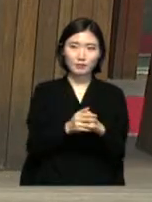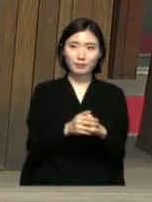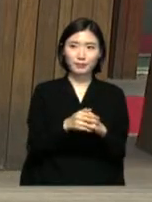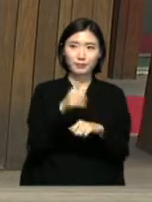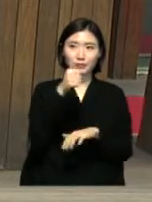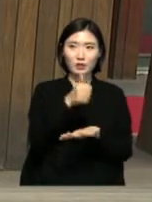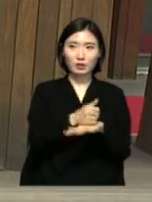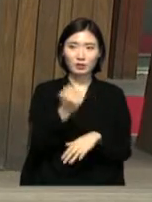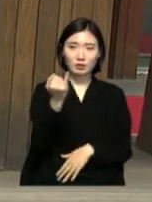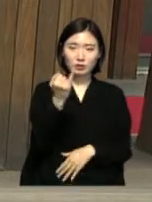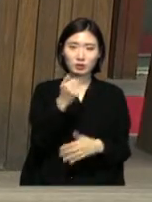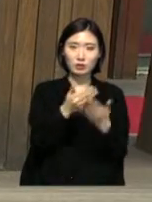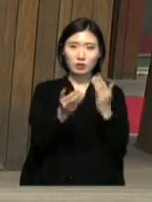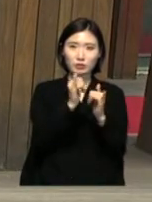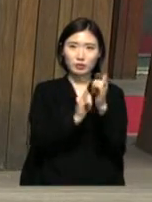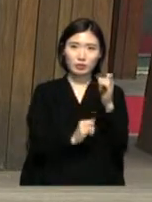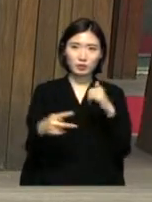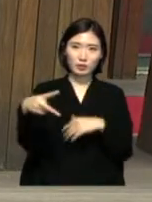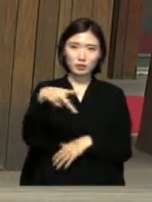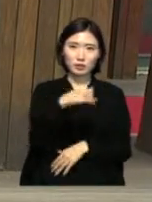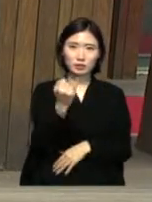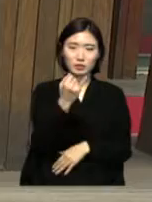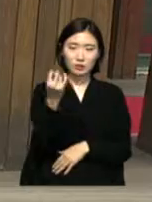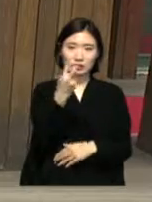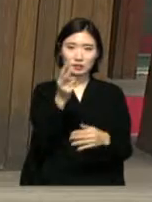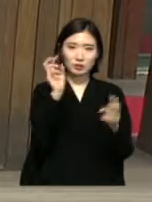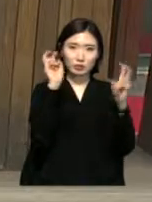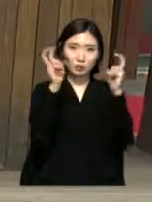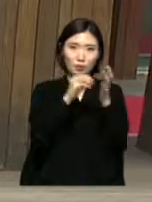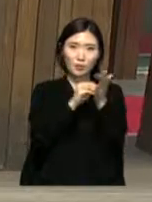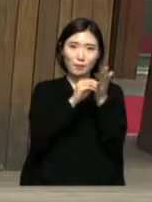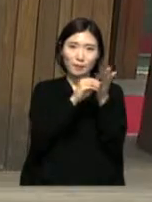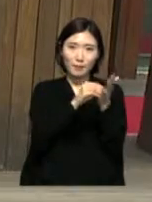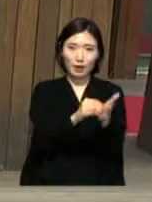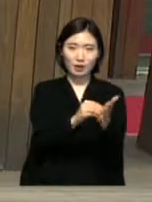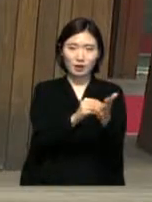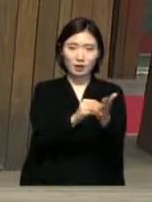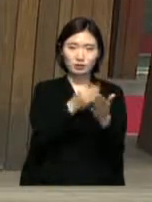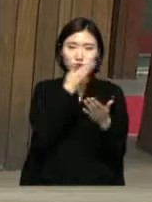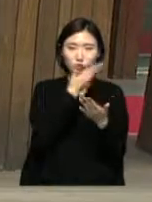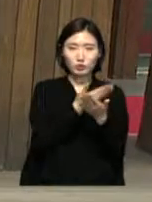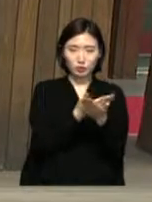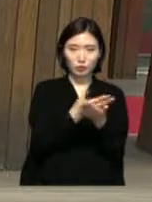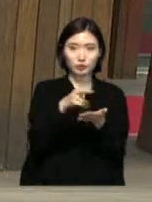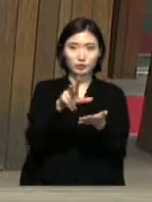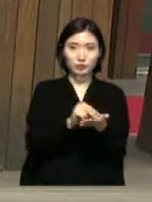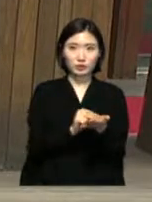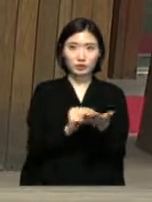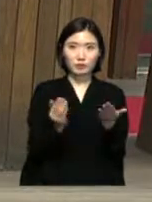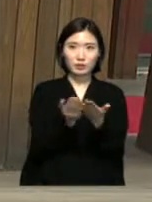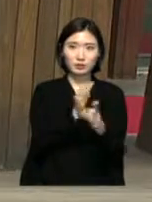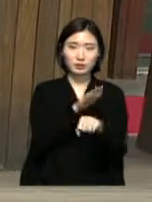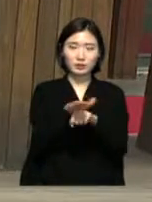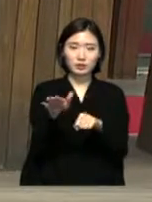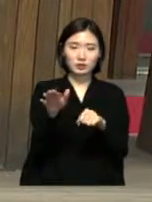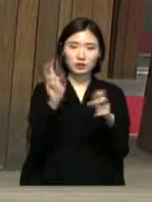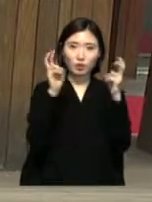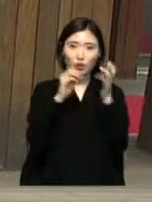어떤 경력 단절된 여성들이 재취업 문제가 가장 큰 이슈가 될 것 같습니다. 맞춤형 여성